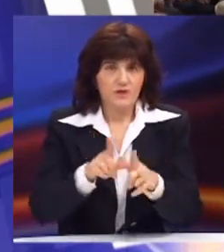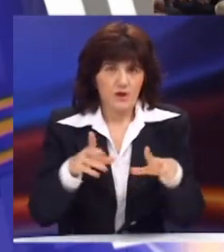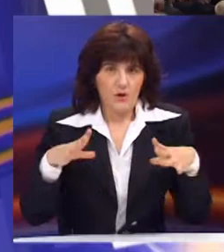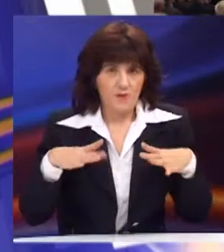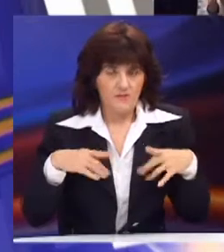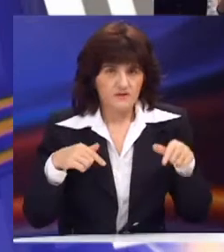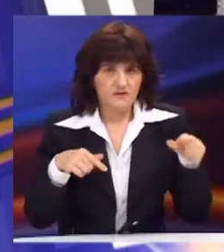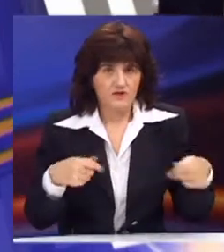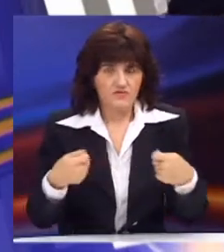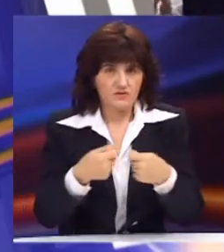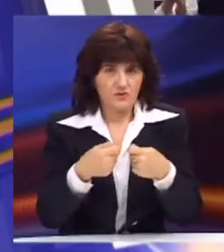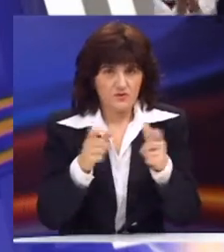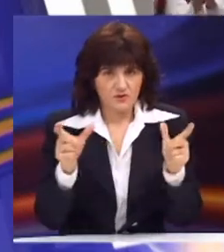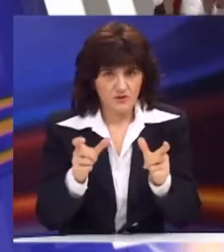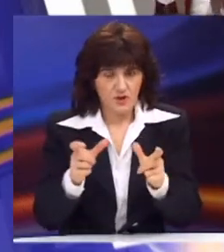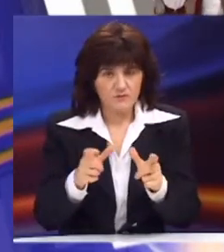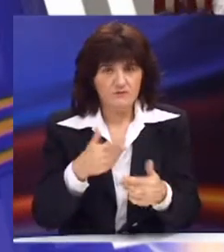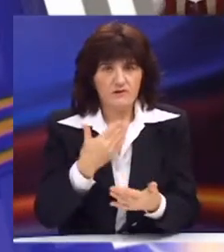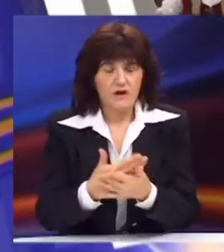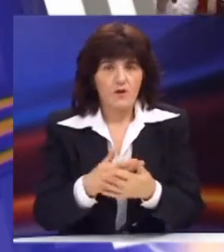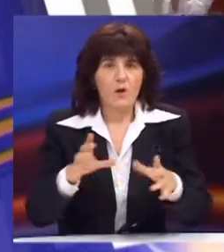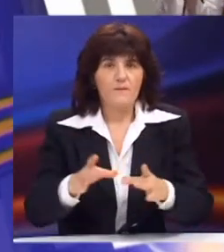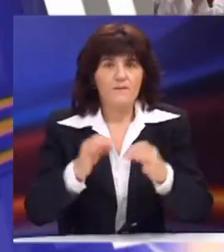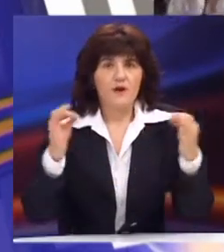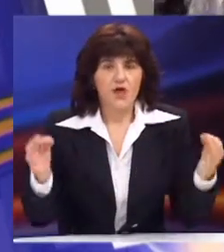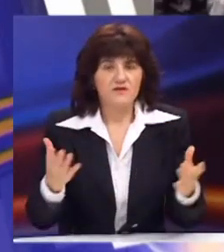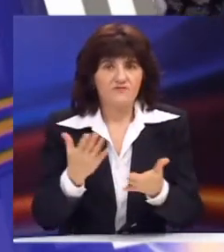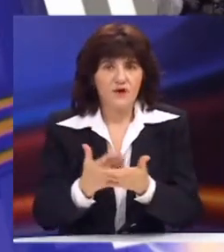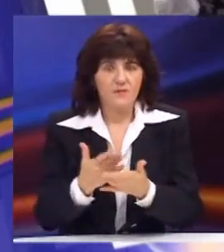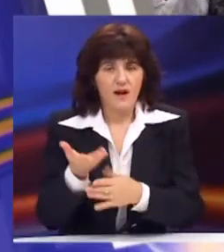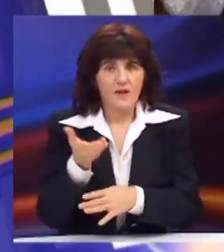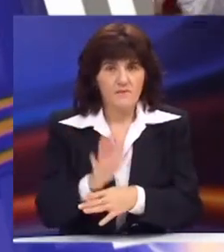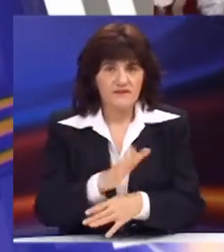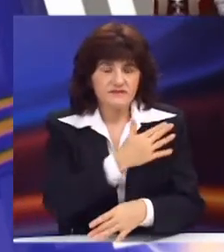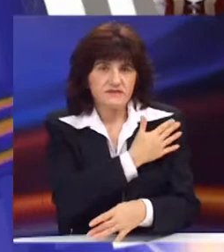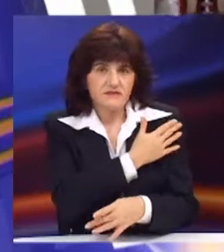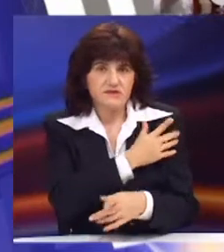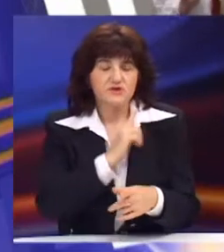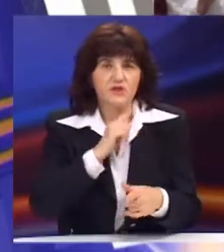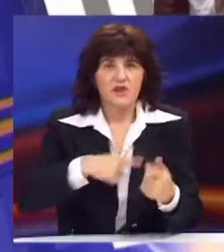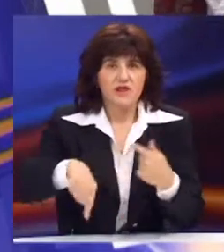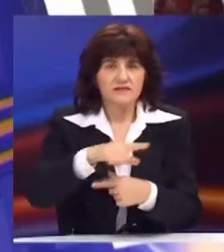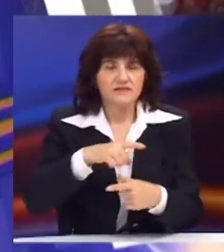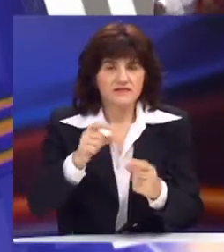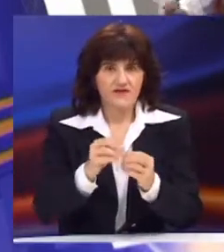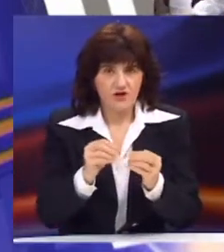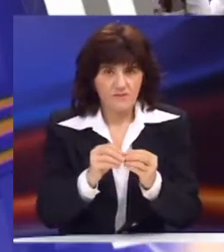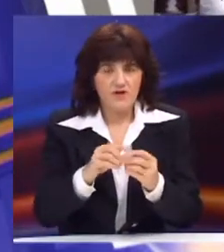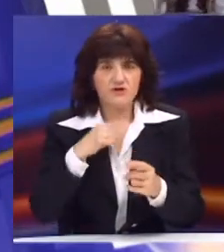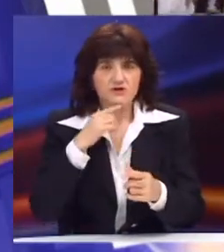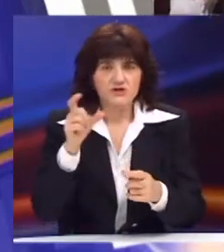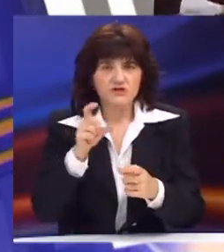Bunjevačke nacionalne manjine. Proslavi ovog praznika, između ostalih, prisustvovali su i predsjednik Skupštine grada Subotica, načelnik Severnobačkog